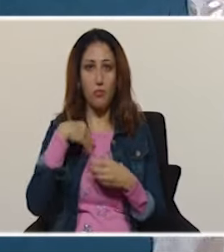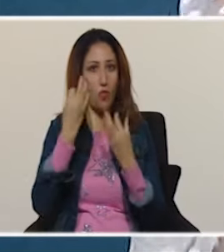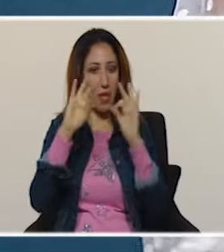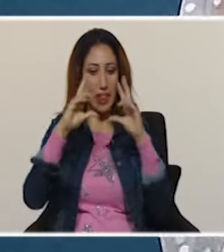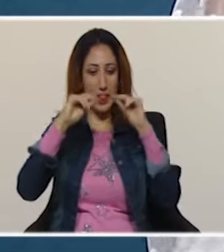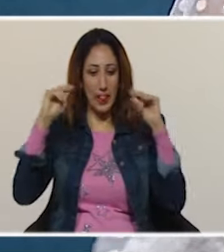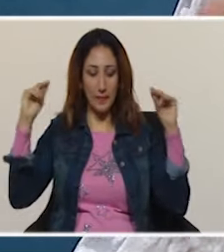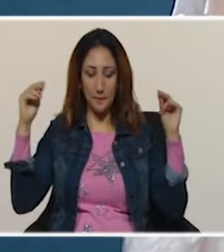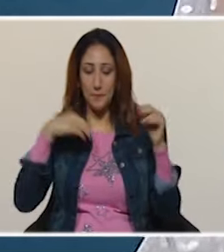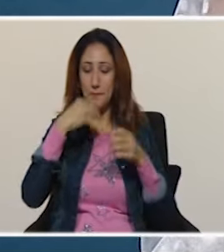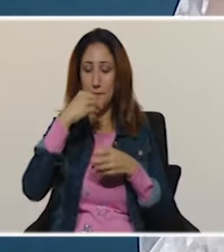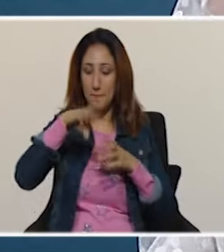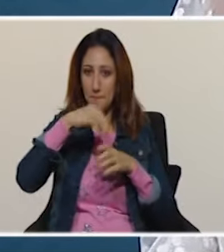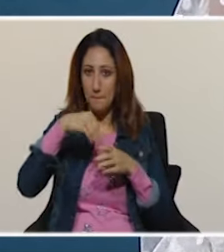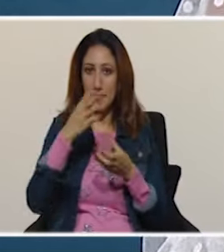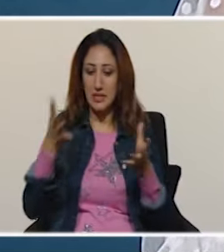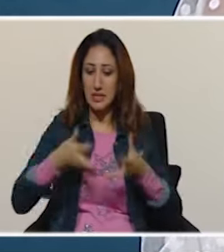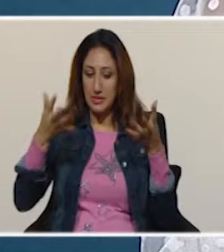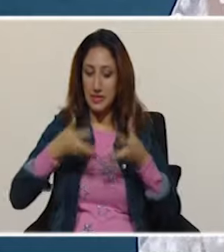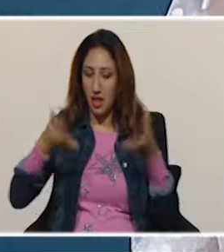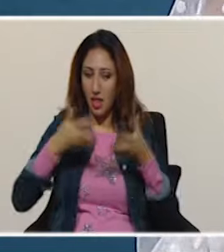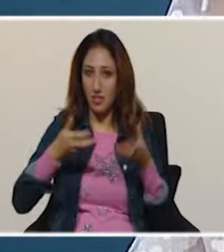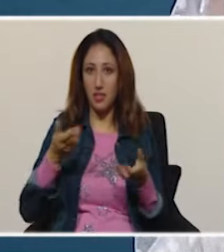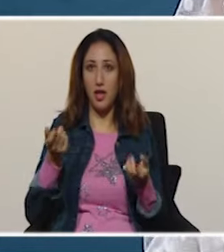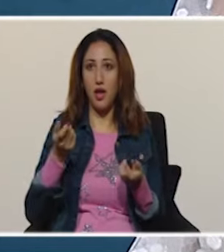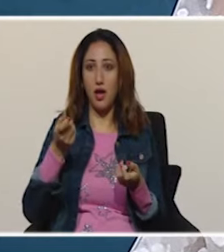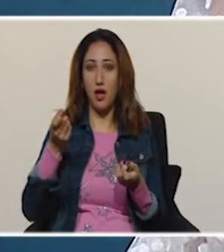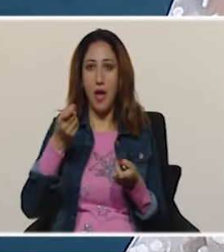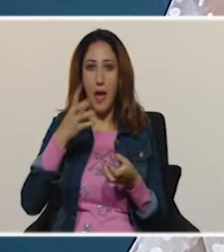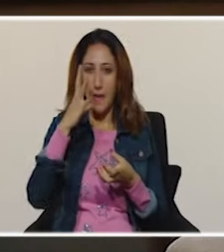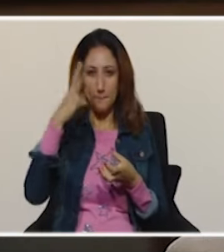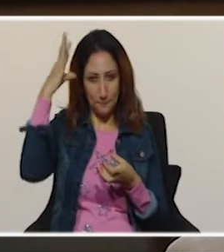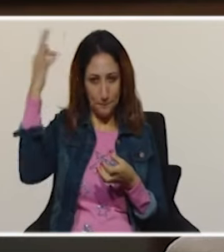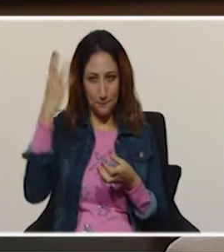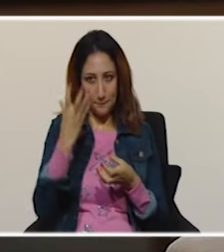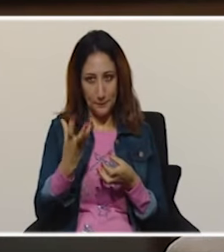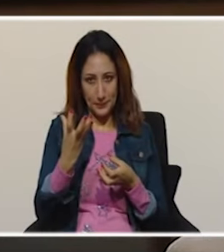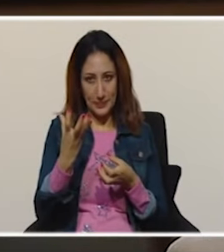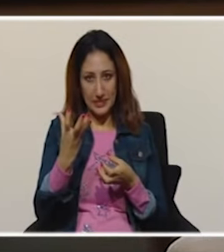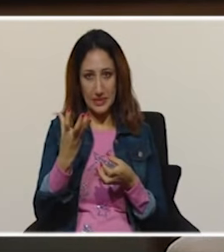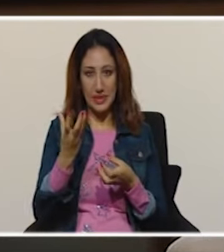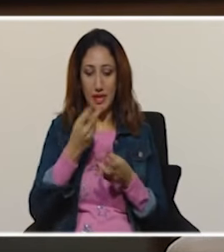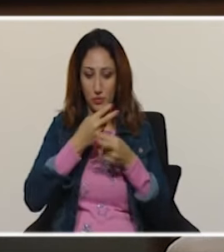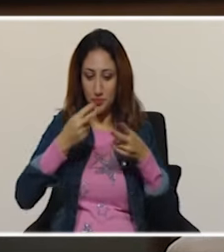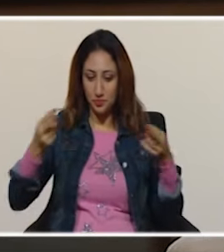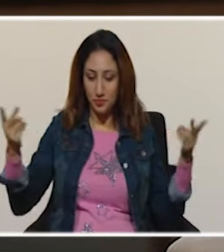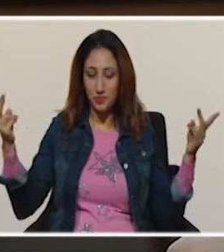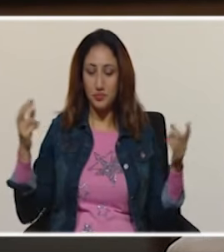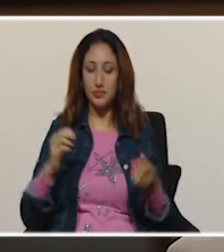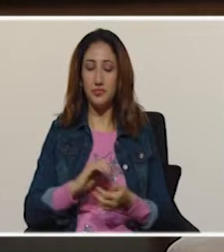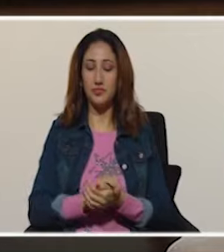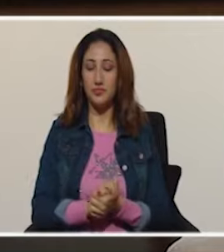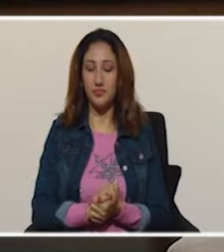طبعا الترجمه هتنزل تحت لتعرفوا، بابا غنوش، حمص. ده طبيخ ده؟ ما هذا نص طبيخنا